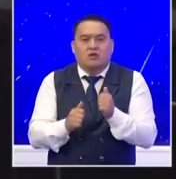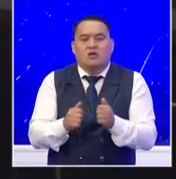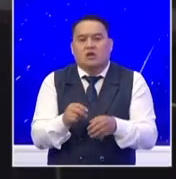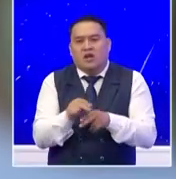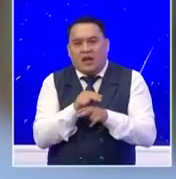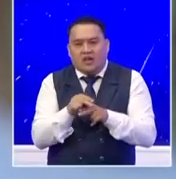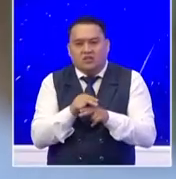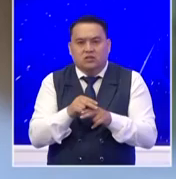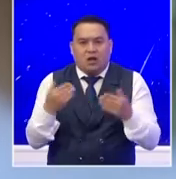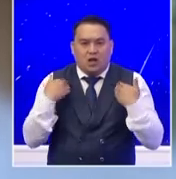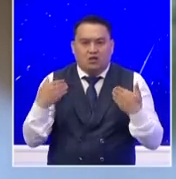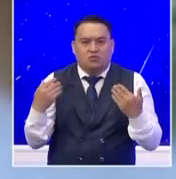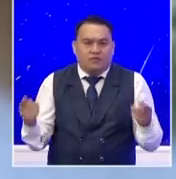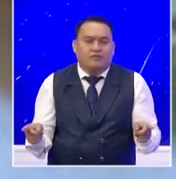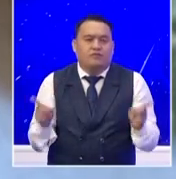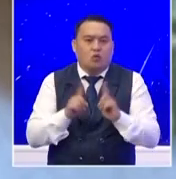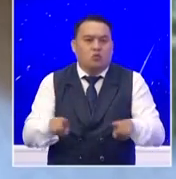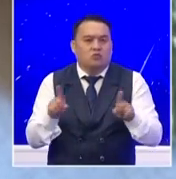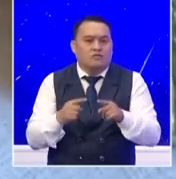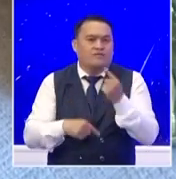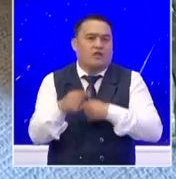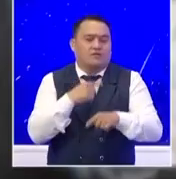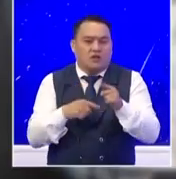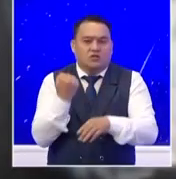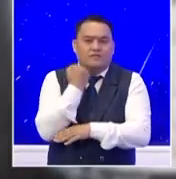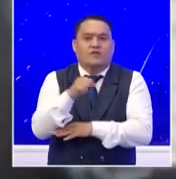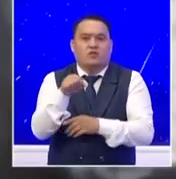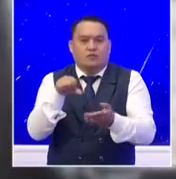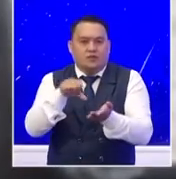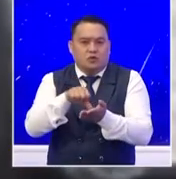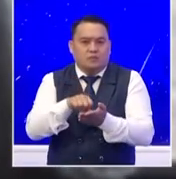госпитале отважный солдат снова и снова возвращался на линию фронта.